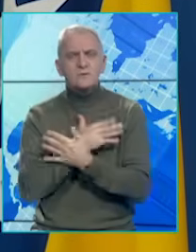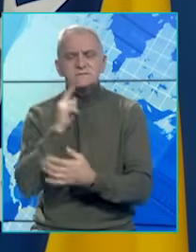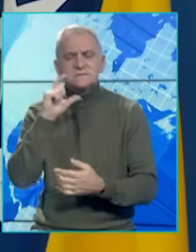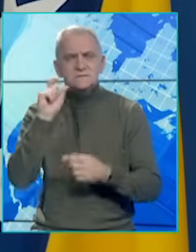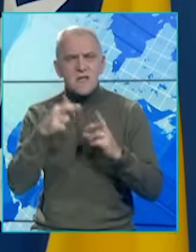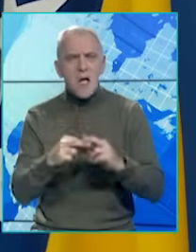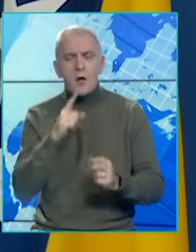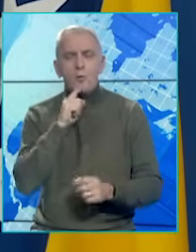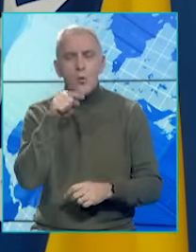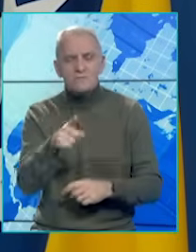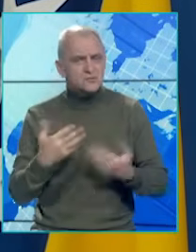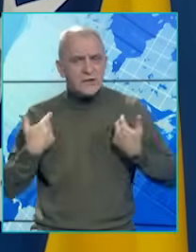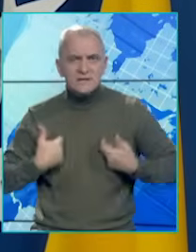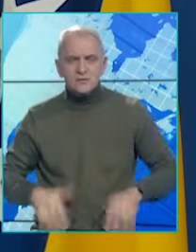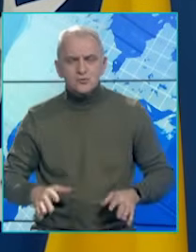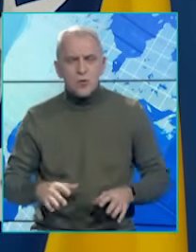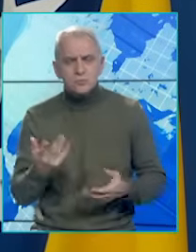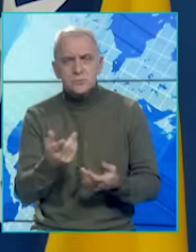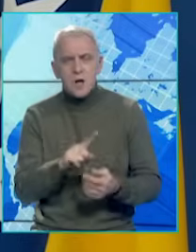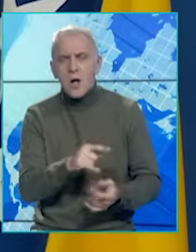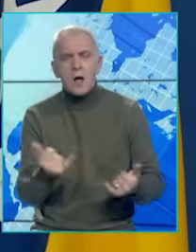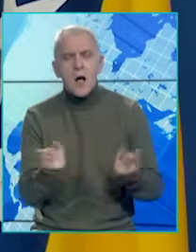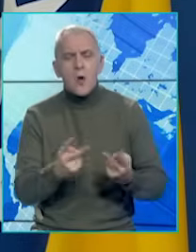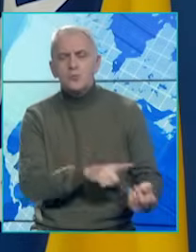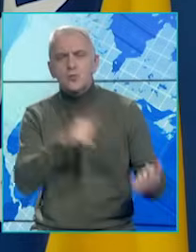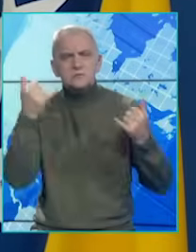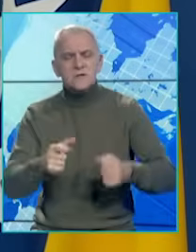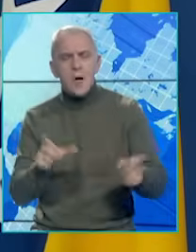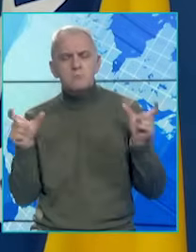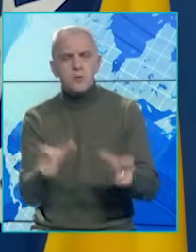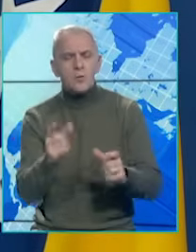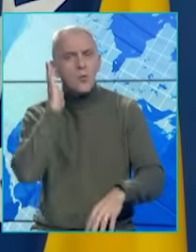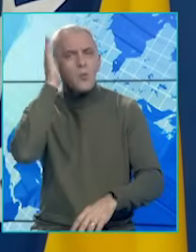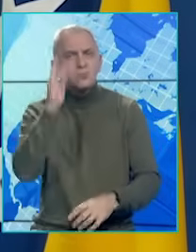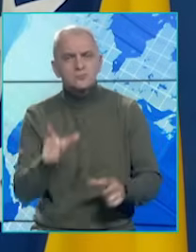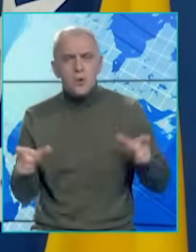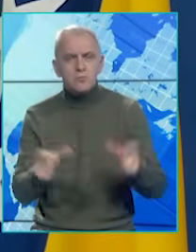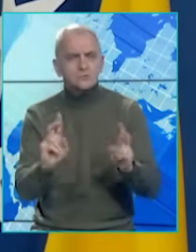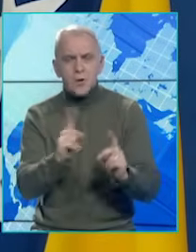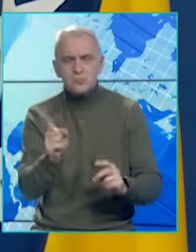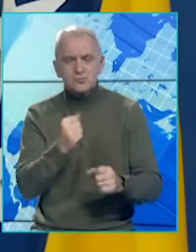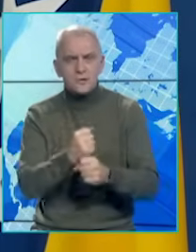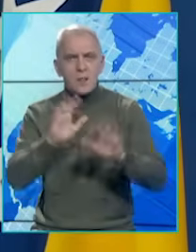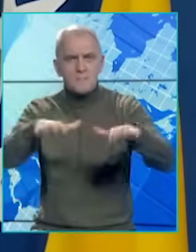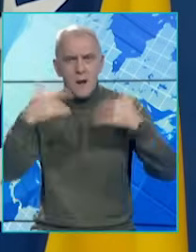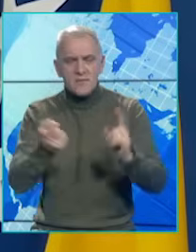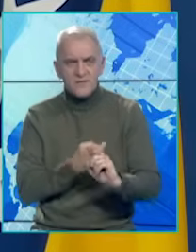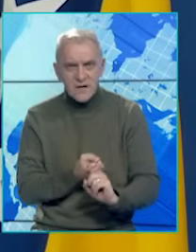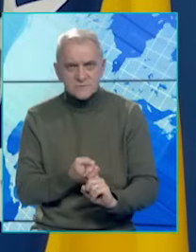ovim će izgubiti poluge da, kao što je do sada blokirala, da u budućnosti blokira rad parlamenta federacije